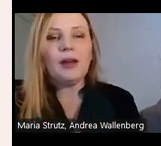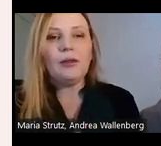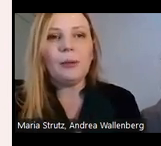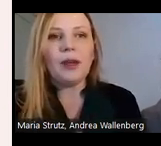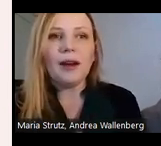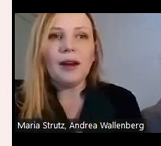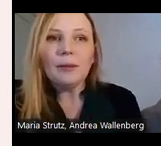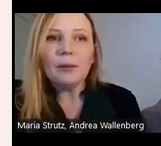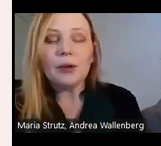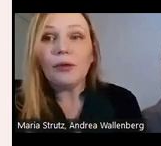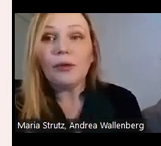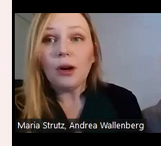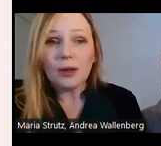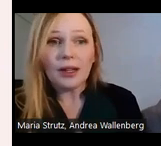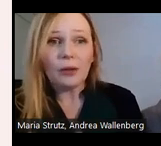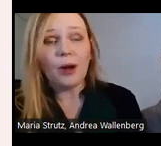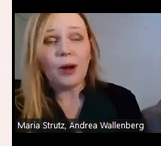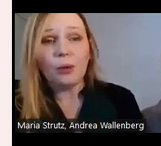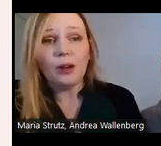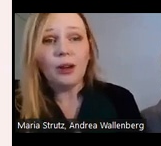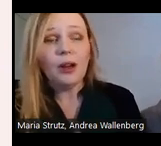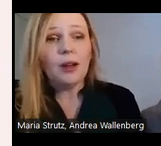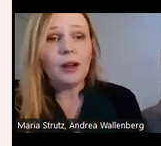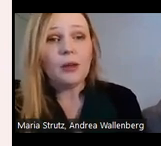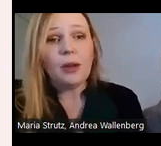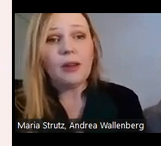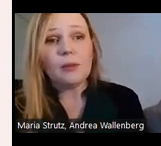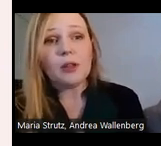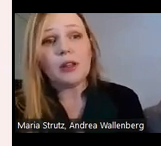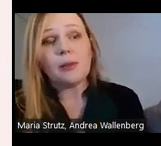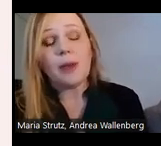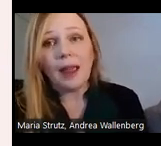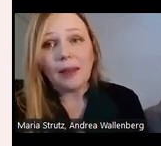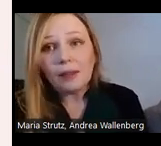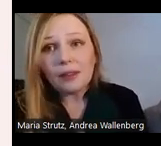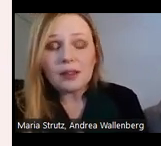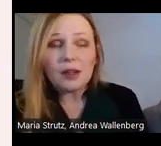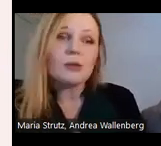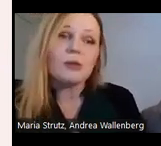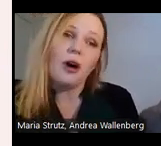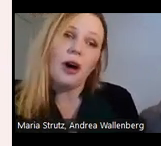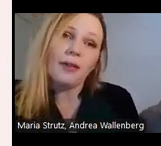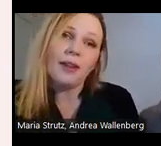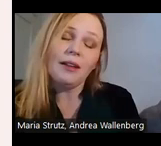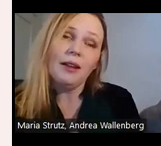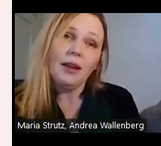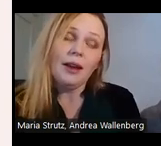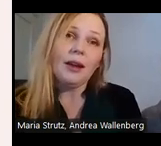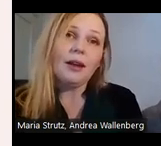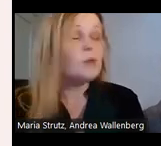kunna informera, både få och ge information. Kunna berätta om saker som har hänt, saker som ska